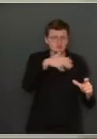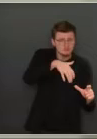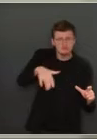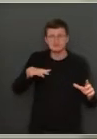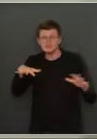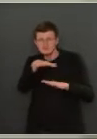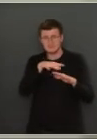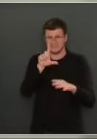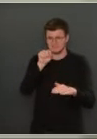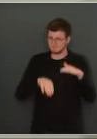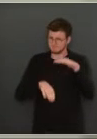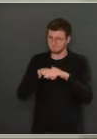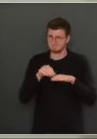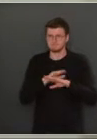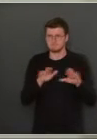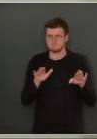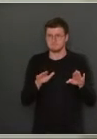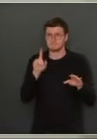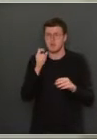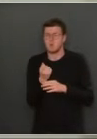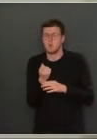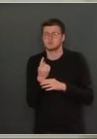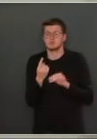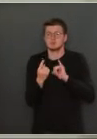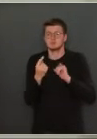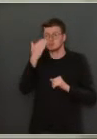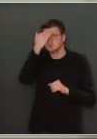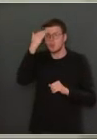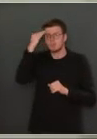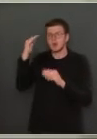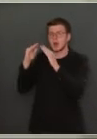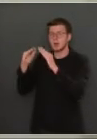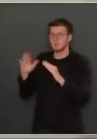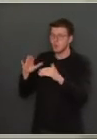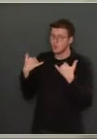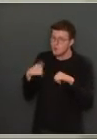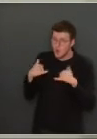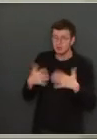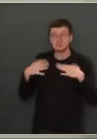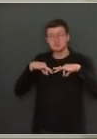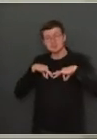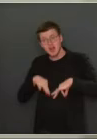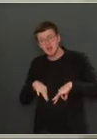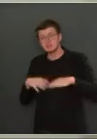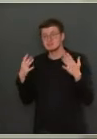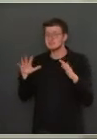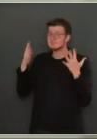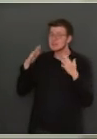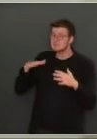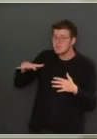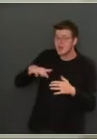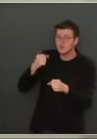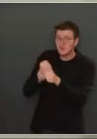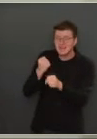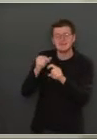uitzondering gemaakt voor zomerkampen. Zomerkampen voor jongeren, stage, speelpleinwerking. De